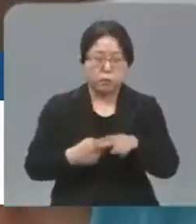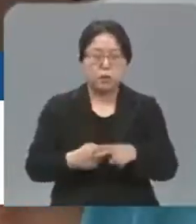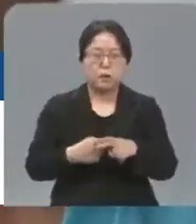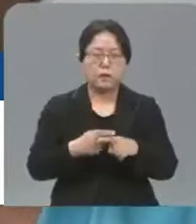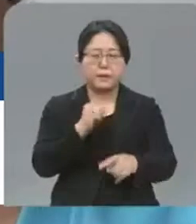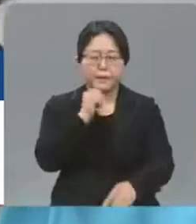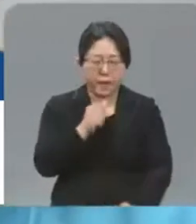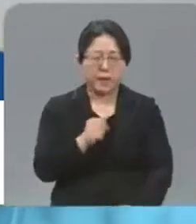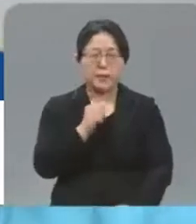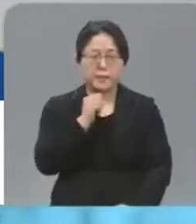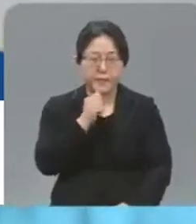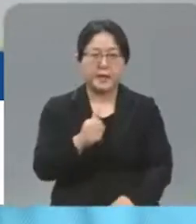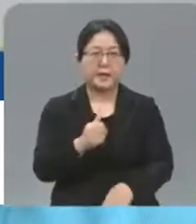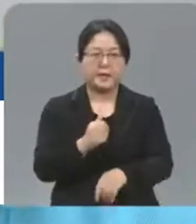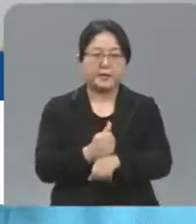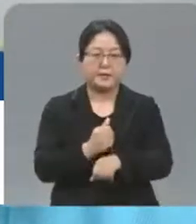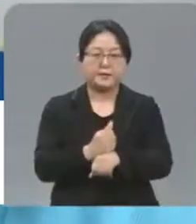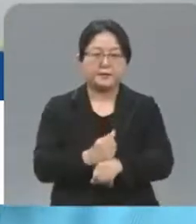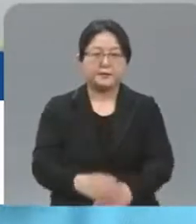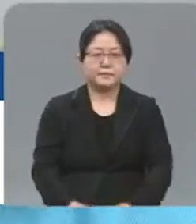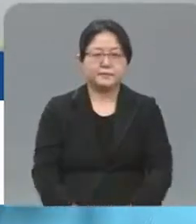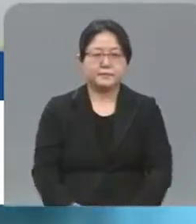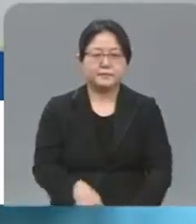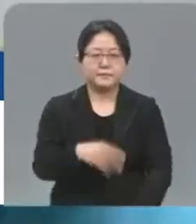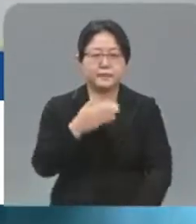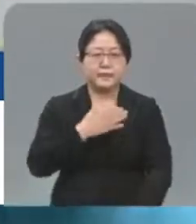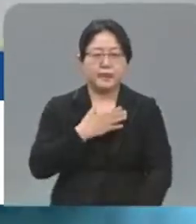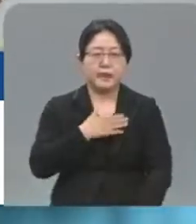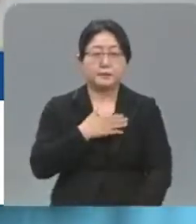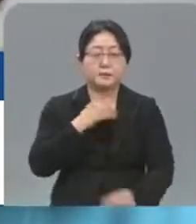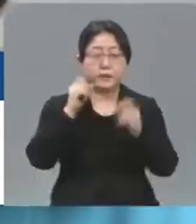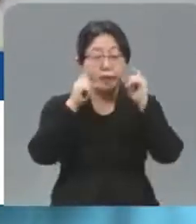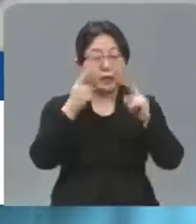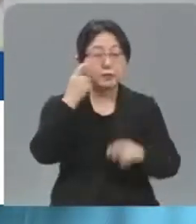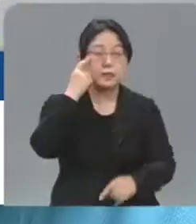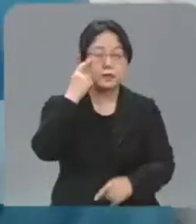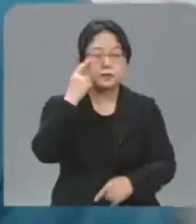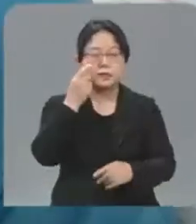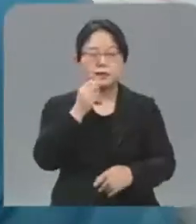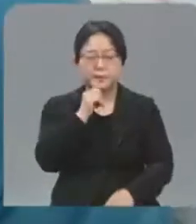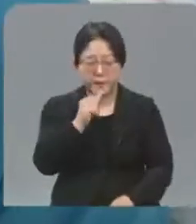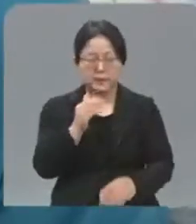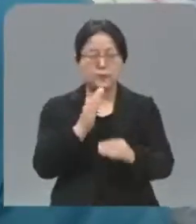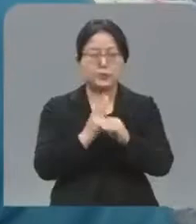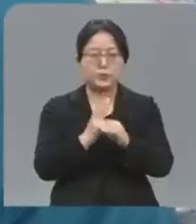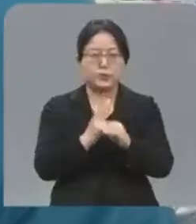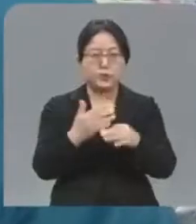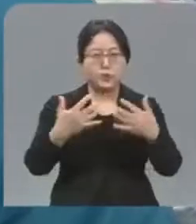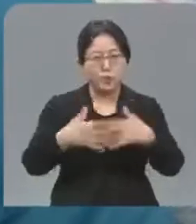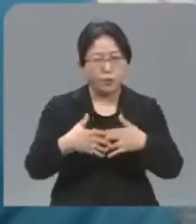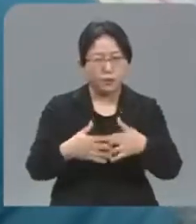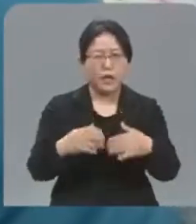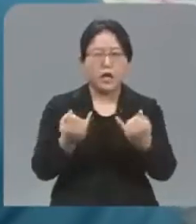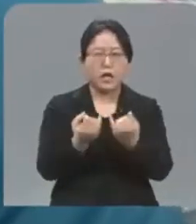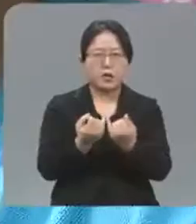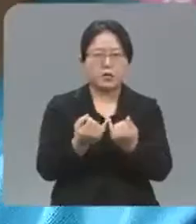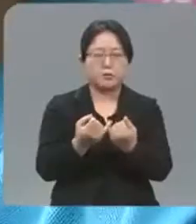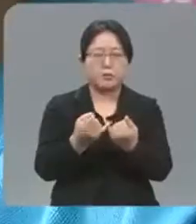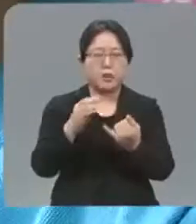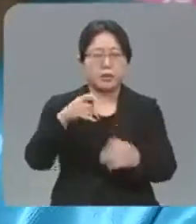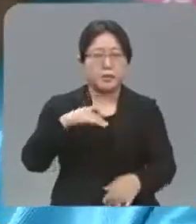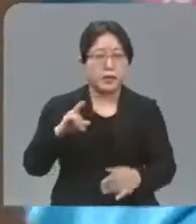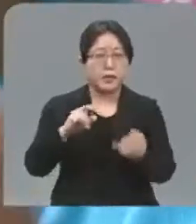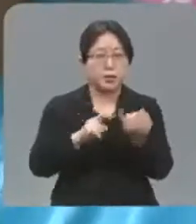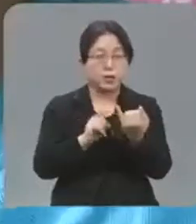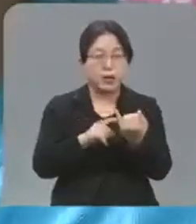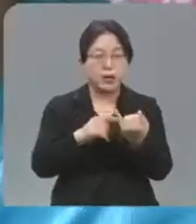꼼수가 이게 나는 안 잔디의 차고 있어 공장 가 시내로 놀림 받기도 했지만